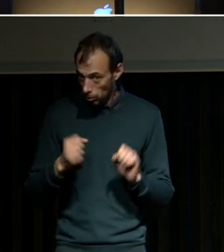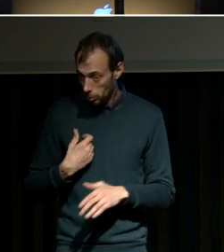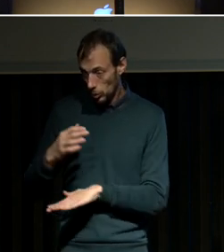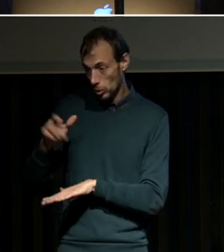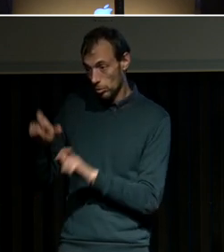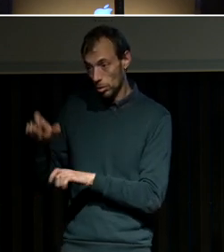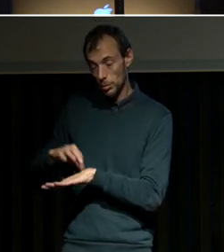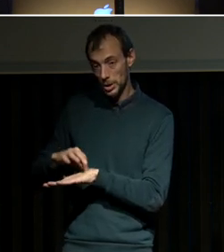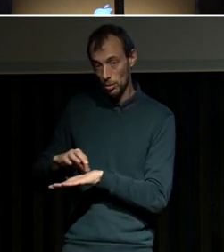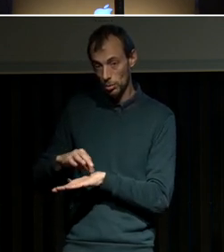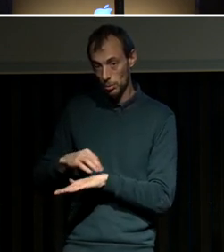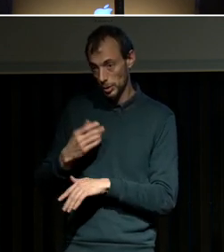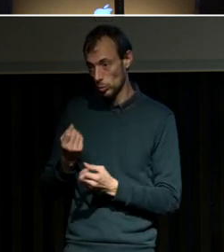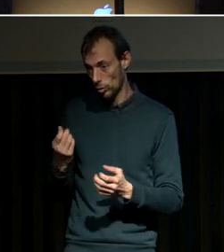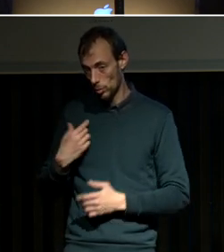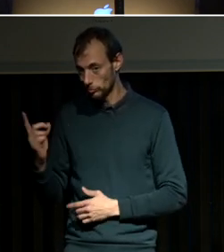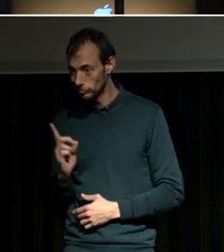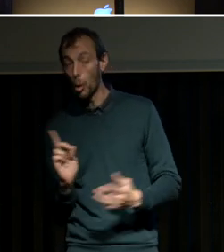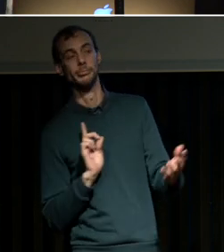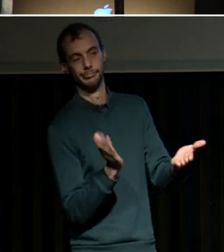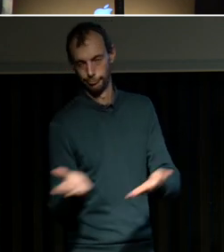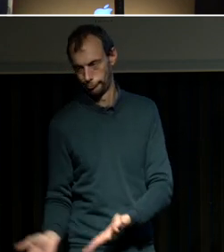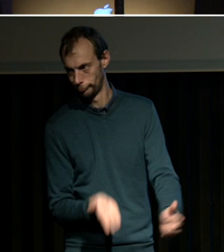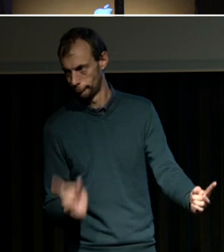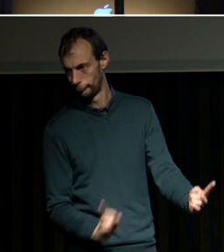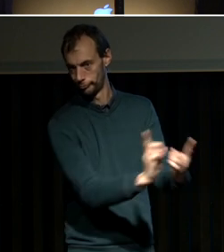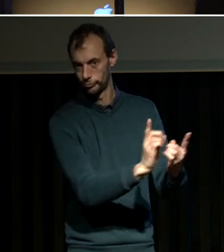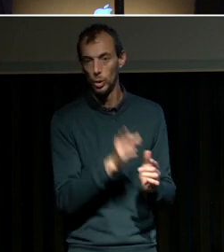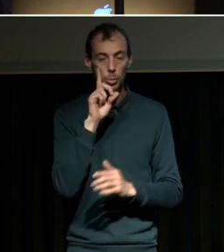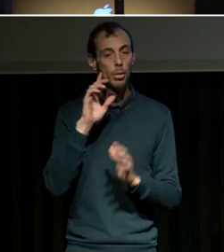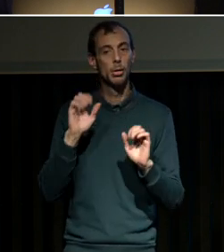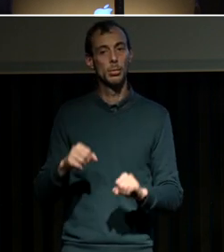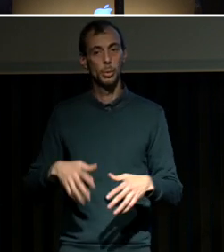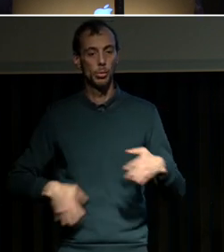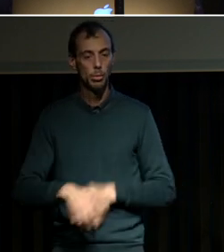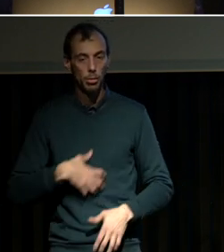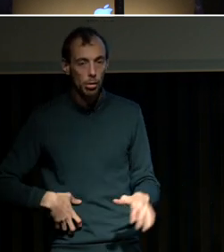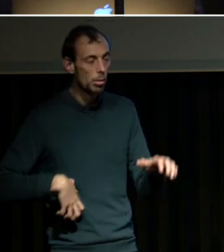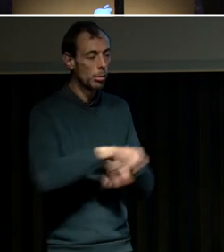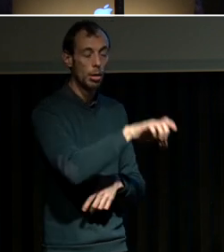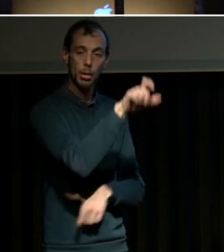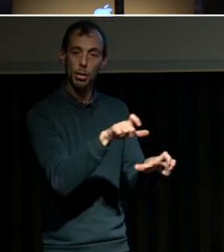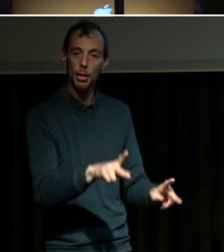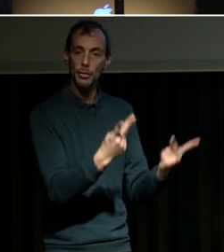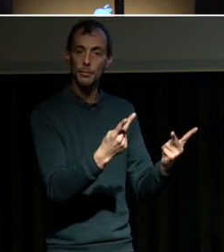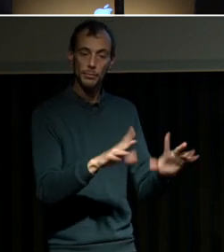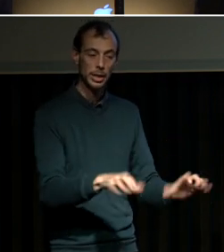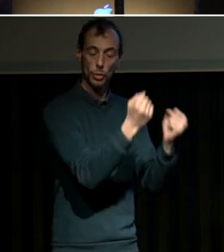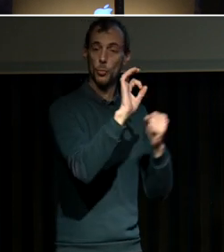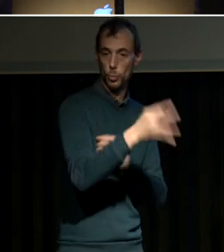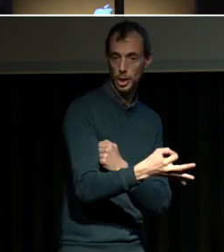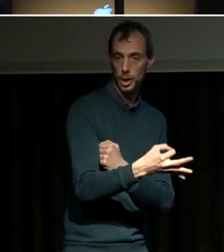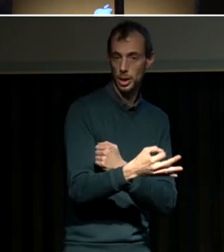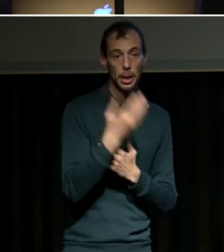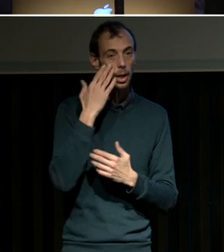chose qui sauve des vies, mais perdre brutalement quelqu'un, c'est quelque chose de très traumatisant. Alors, le message, il est